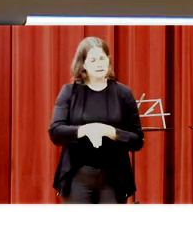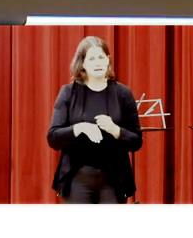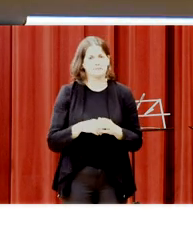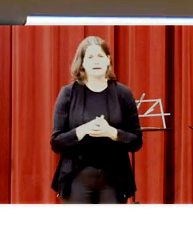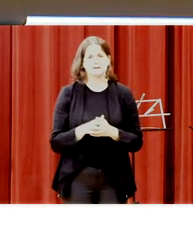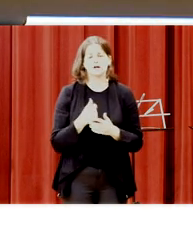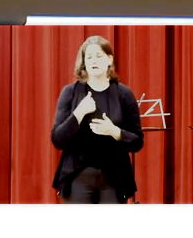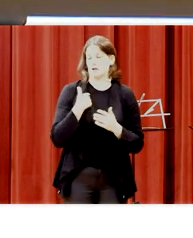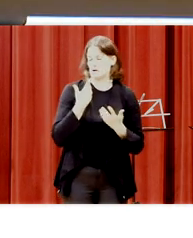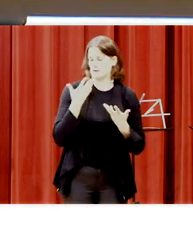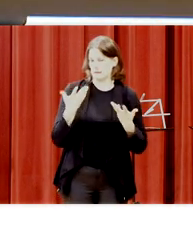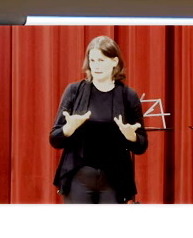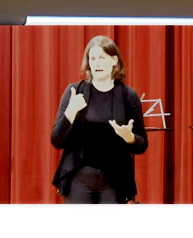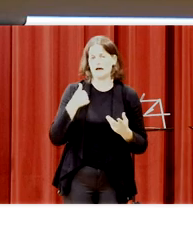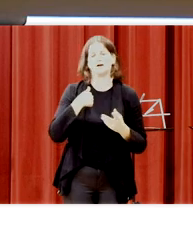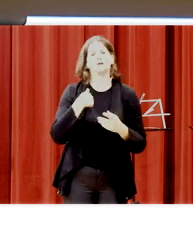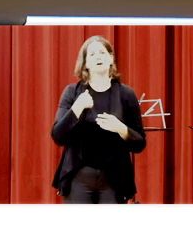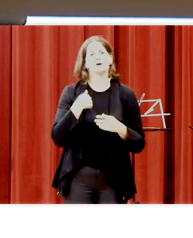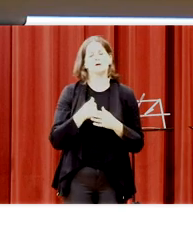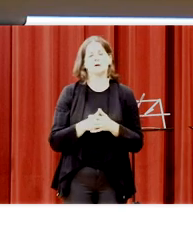que hem tingut tots com a societat,